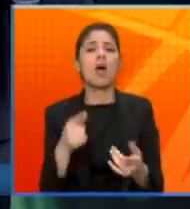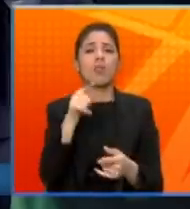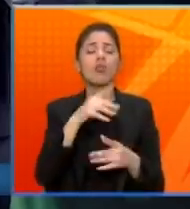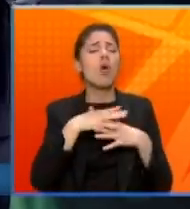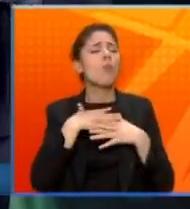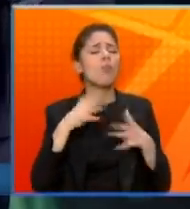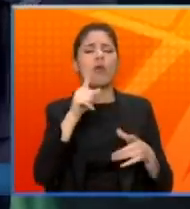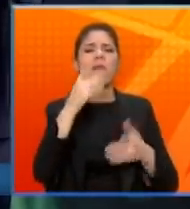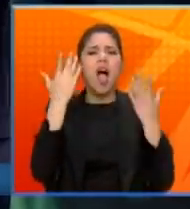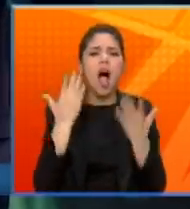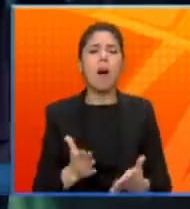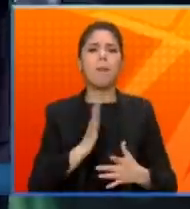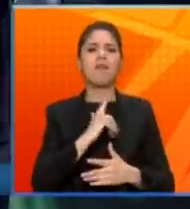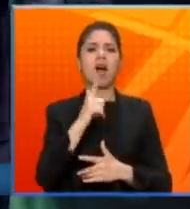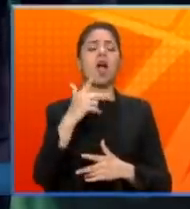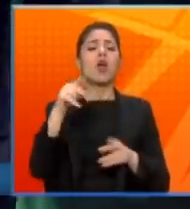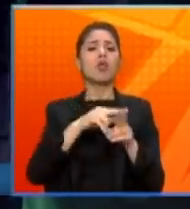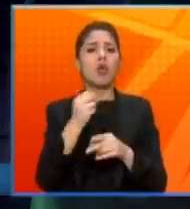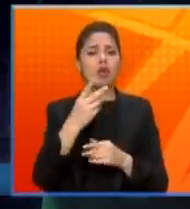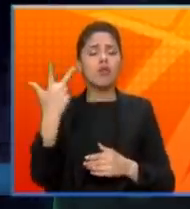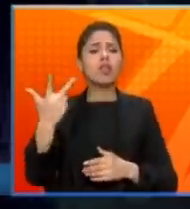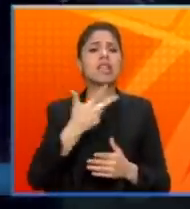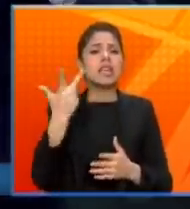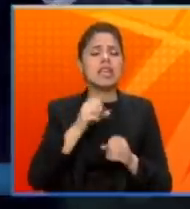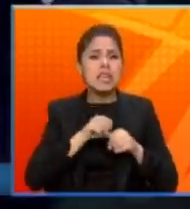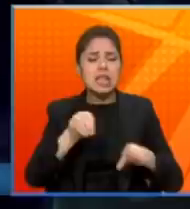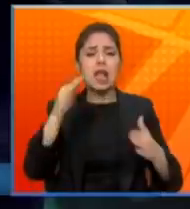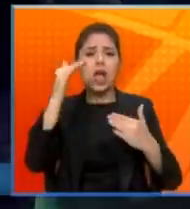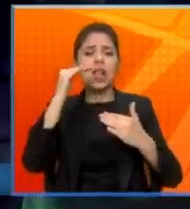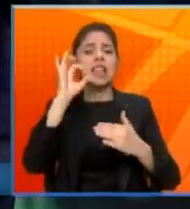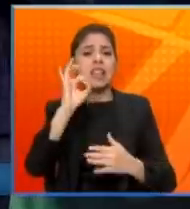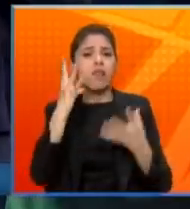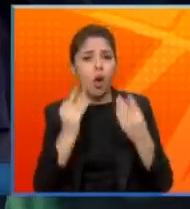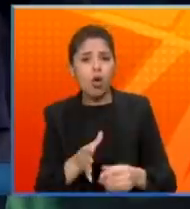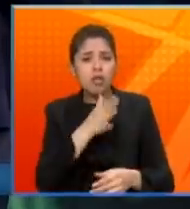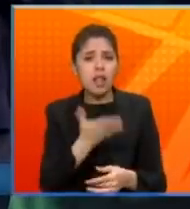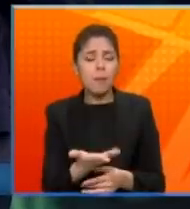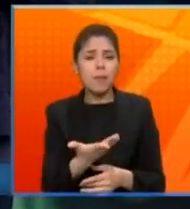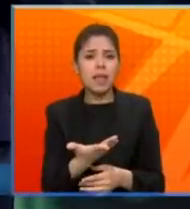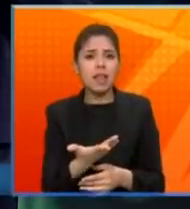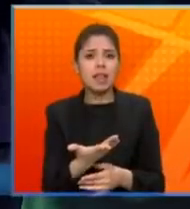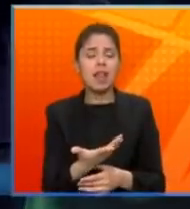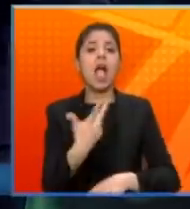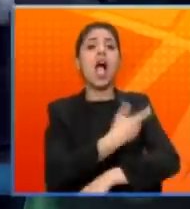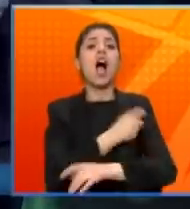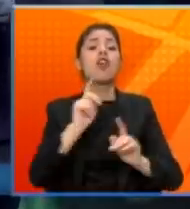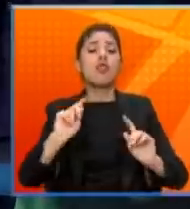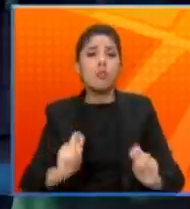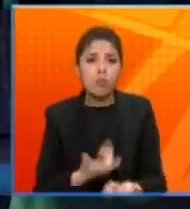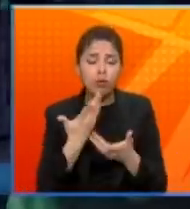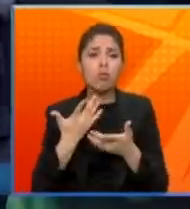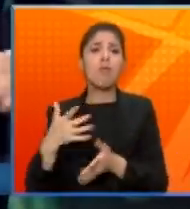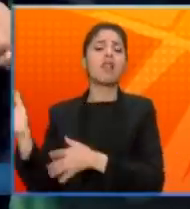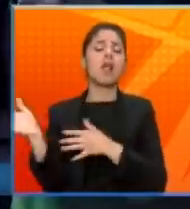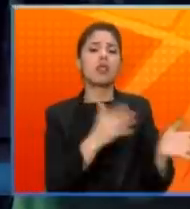ama var. Virüsün yayılma hızı düşse, hatta sıfırlansa bile, lütfen dikkat, aşı bulunmadığı